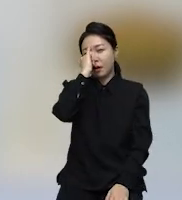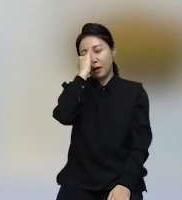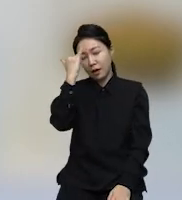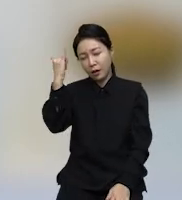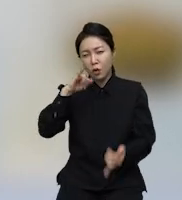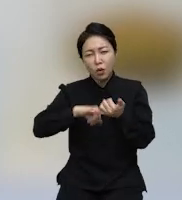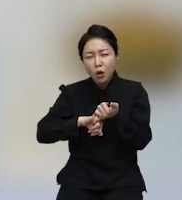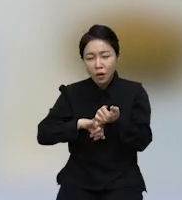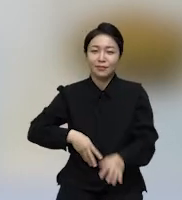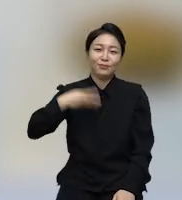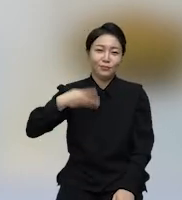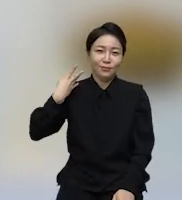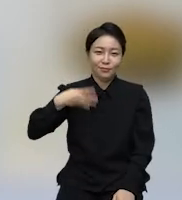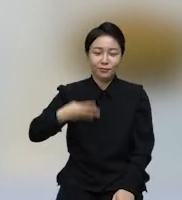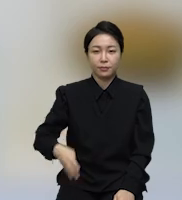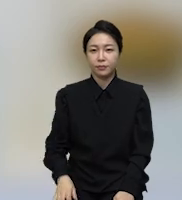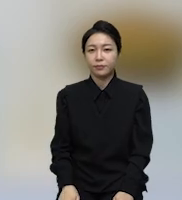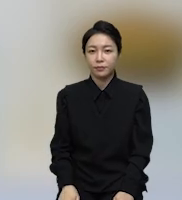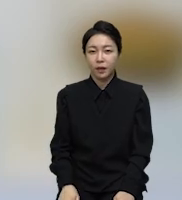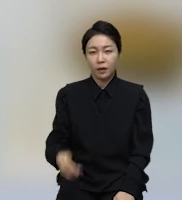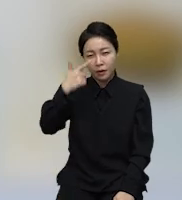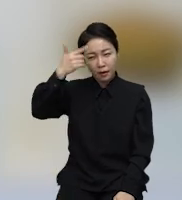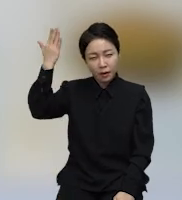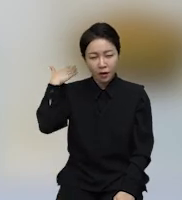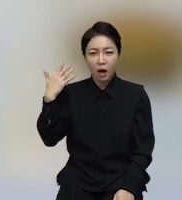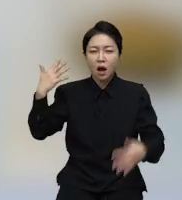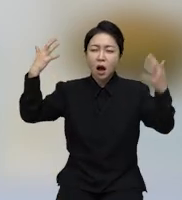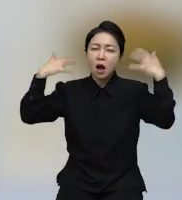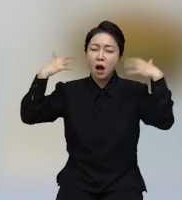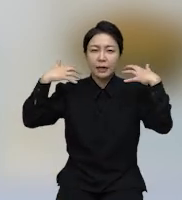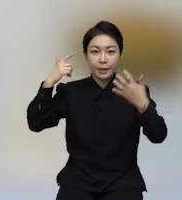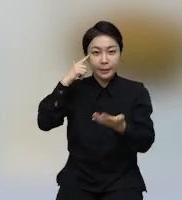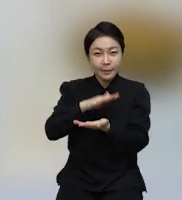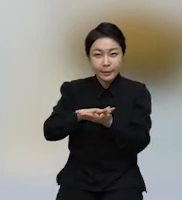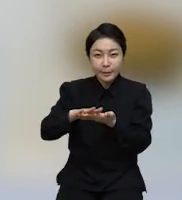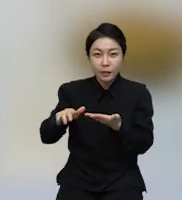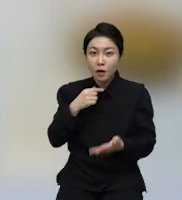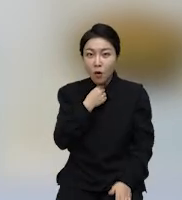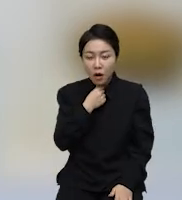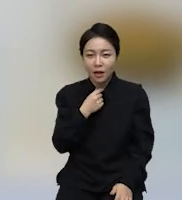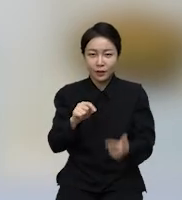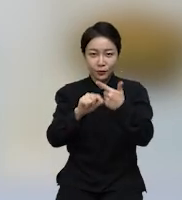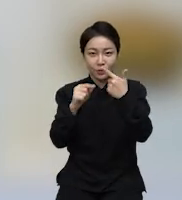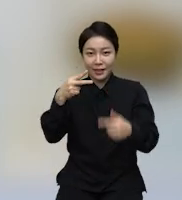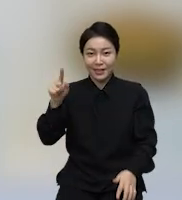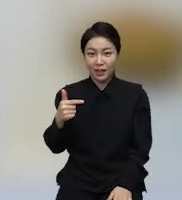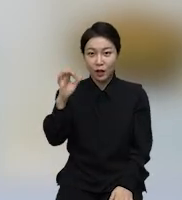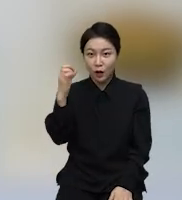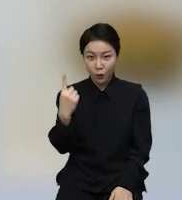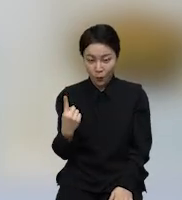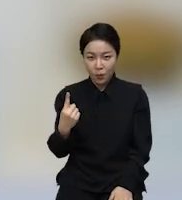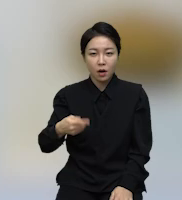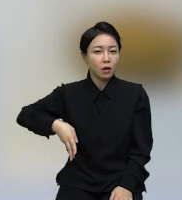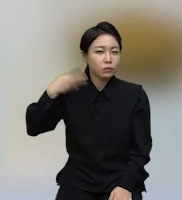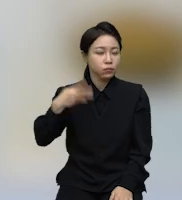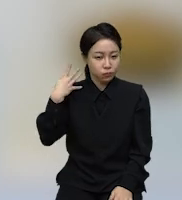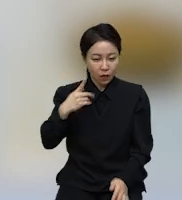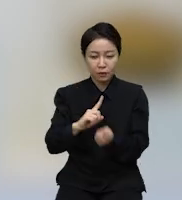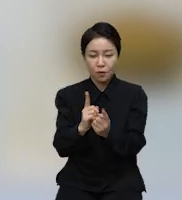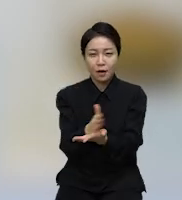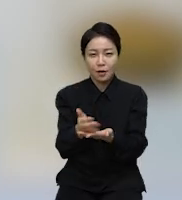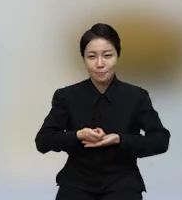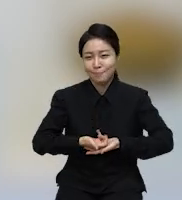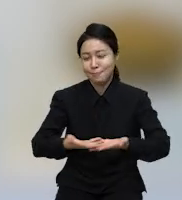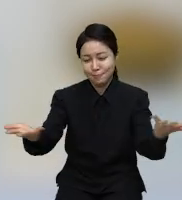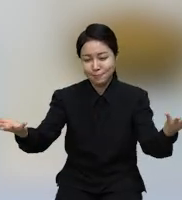부채가 필수였는데요. 옛날에는 시원하게 여름을 보내라는 뜻으로 여름이 시작되는 단오에 아름다운 부채를